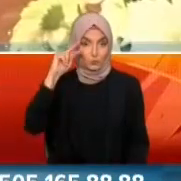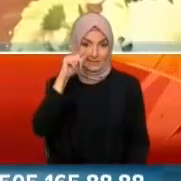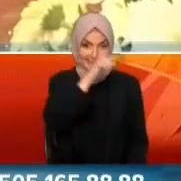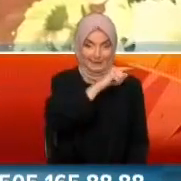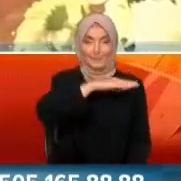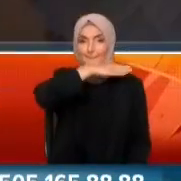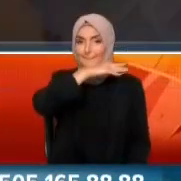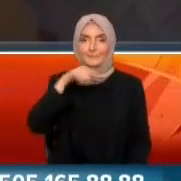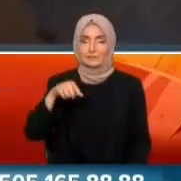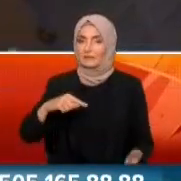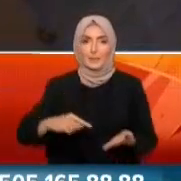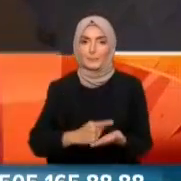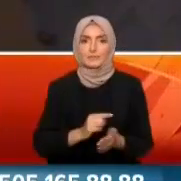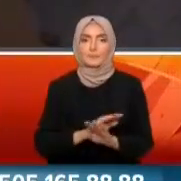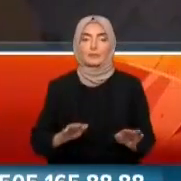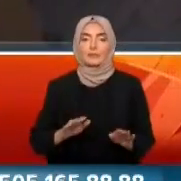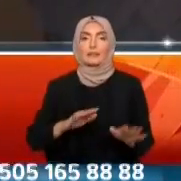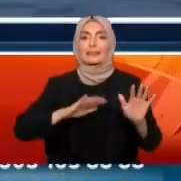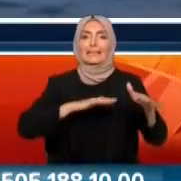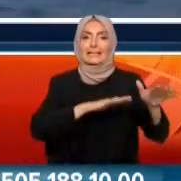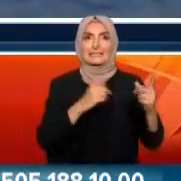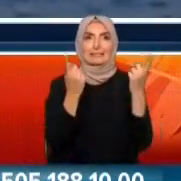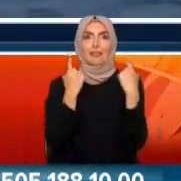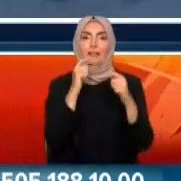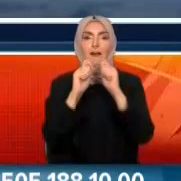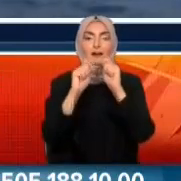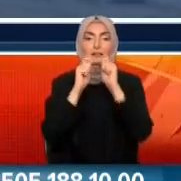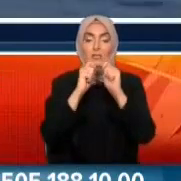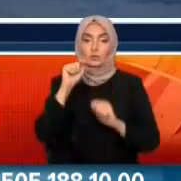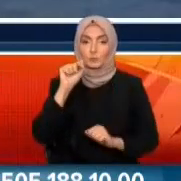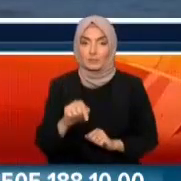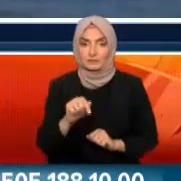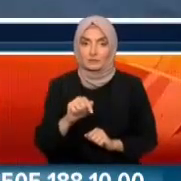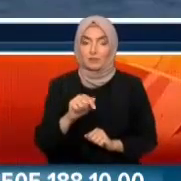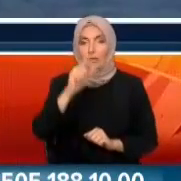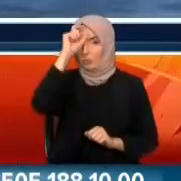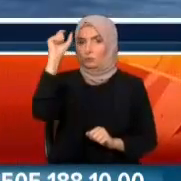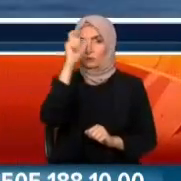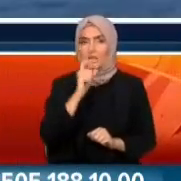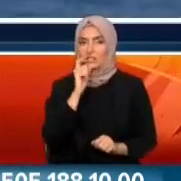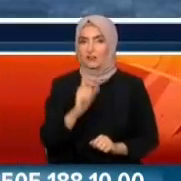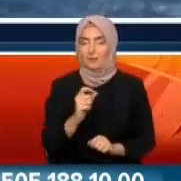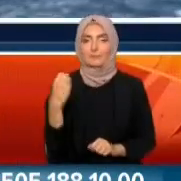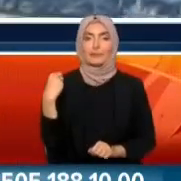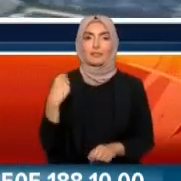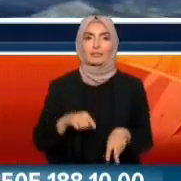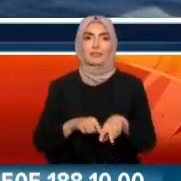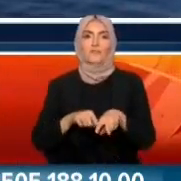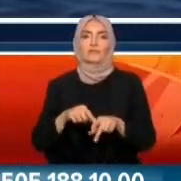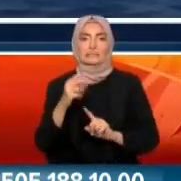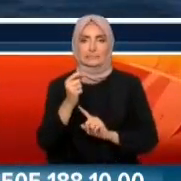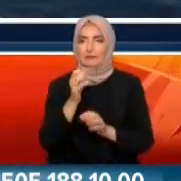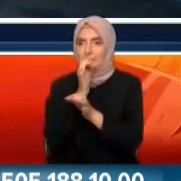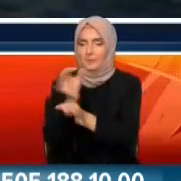Yunanistan'la Mısır'ın imzaladığı deniz yetki anlaşmasına Türkiye yeni NAVTEX ilanıyla yanıt verdi. Savaş gemileri demir